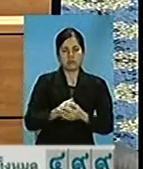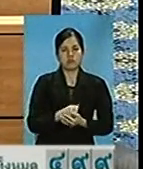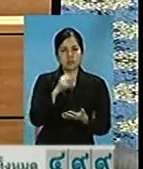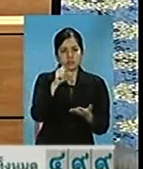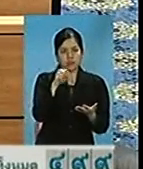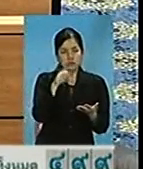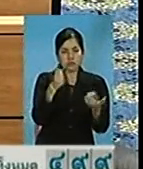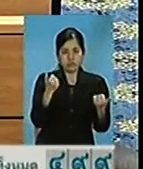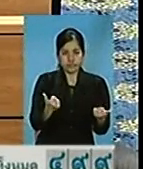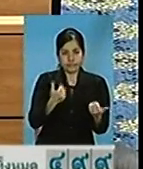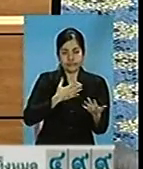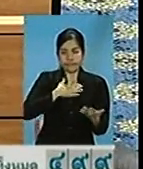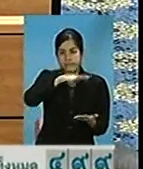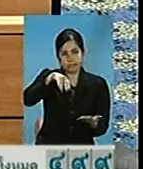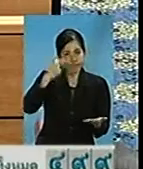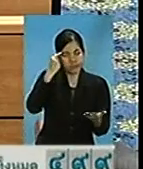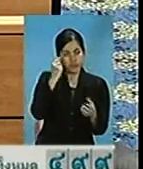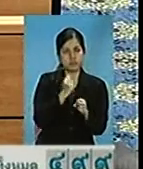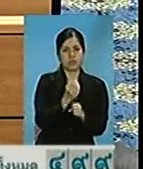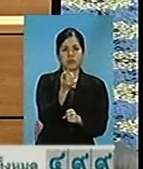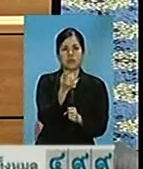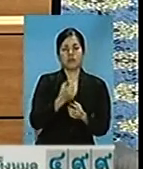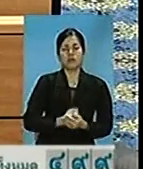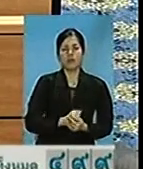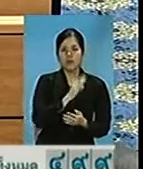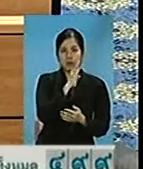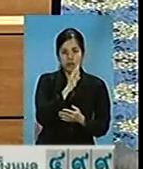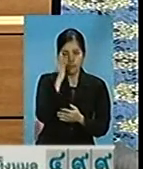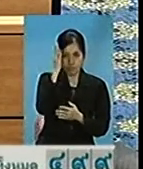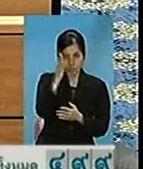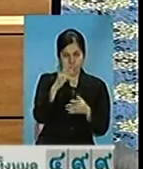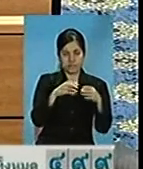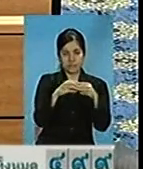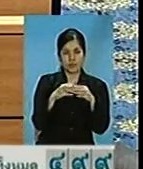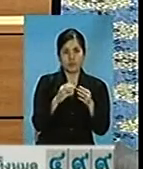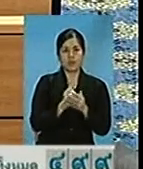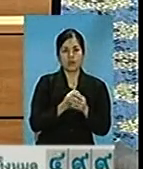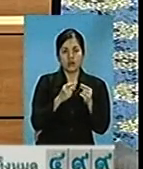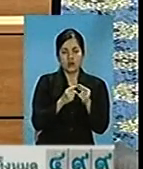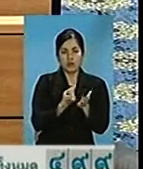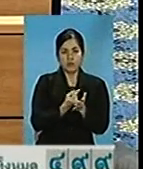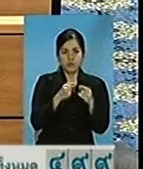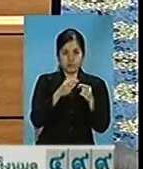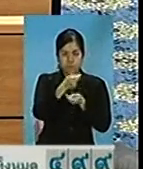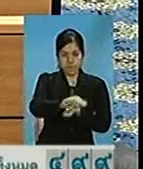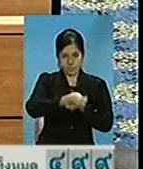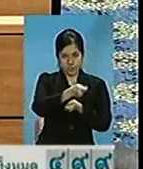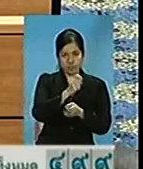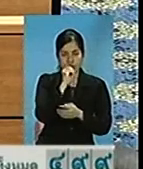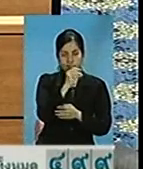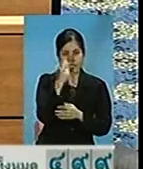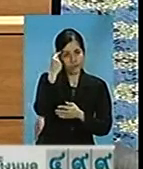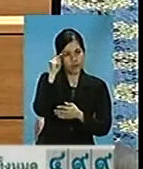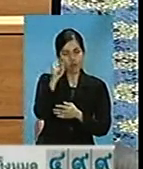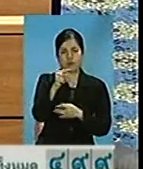วันนี้เรากำลังทำอะไรอยู่และเราเขียนเนี่ยถ้าวันหนึ่งเกษตรกรเขามาชี้หน้าว่าพวกมึงรักษาแต่ผลประโยชน์ของ